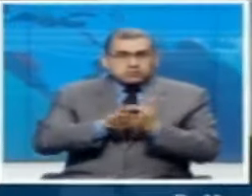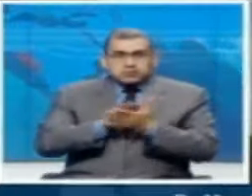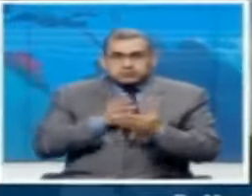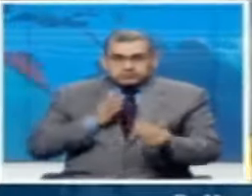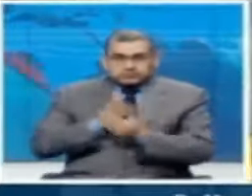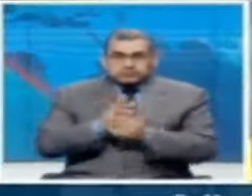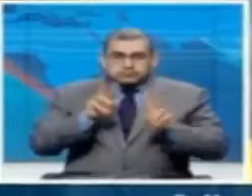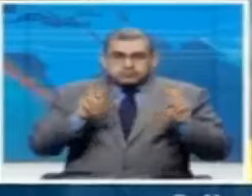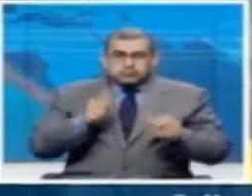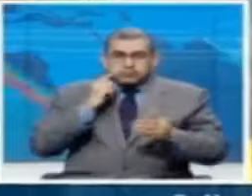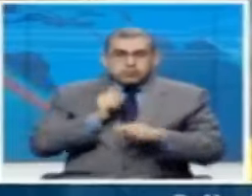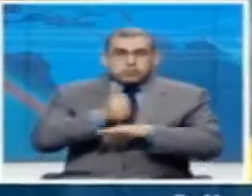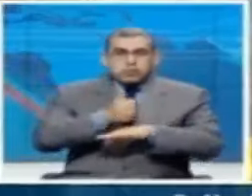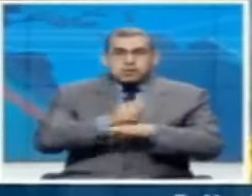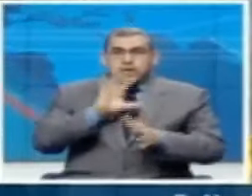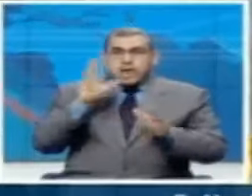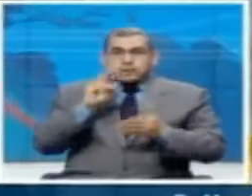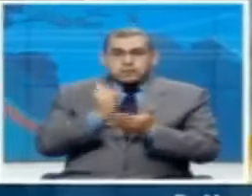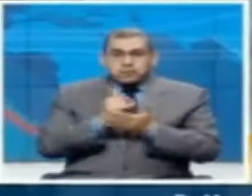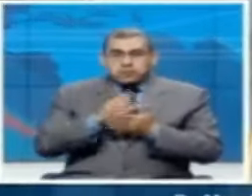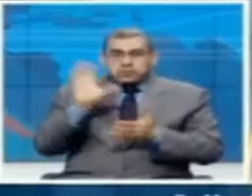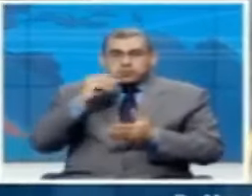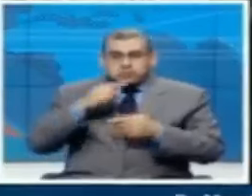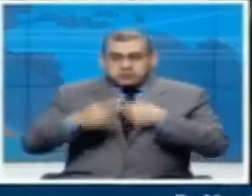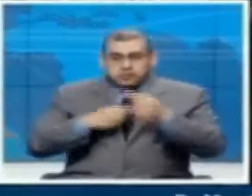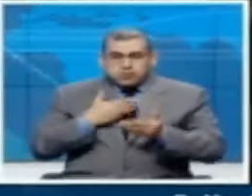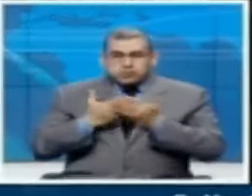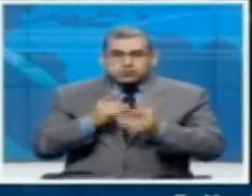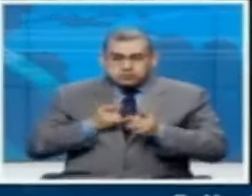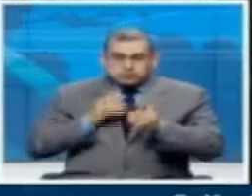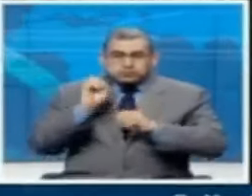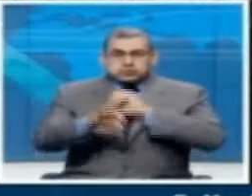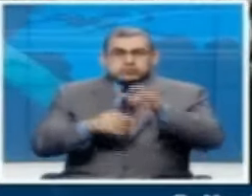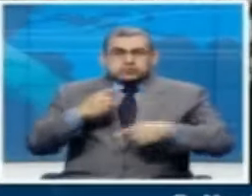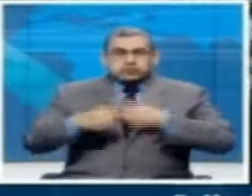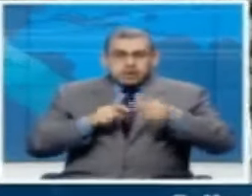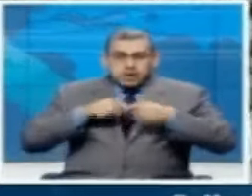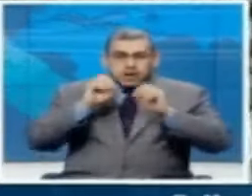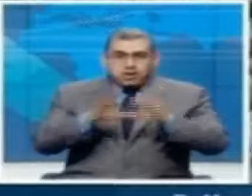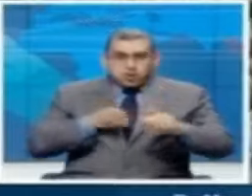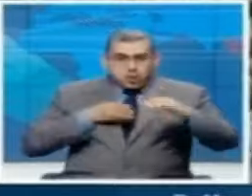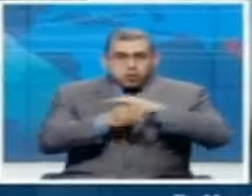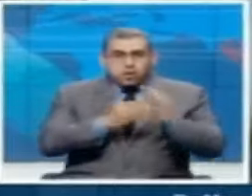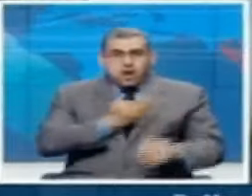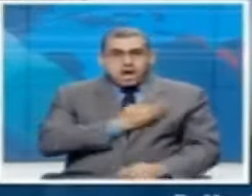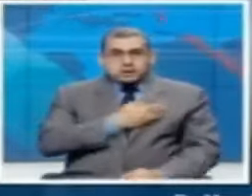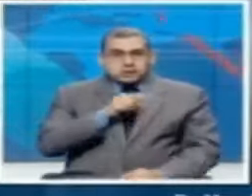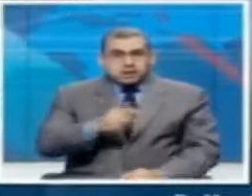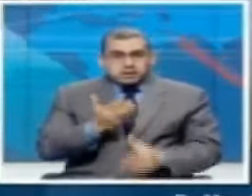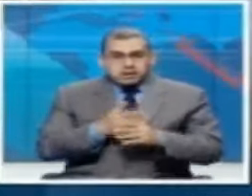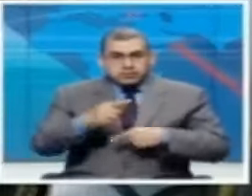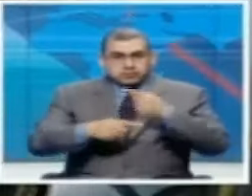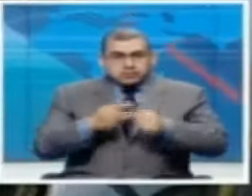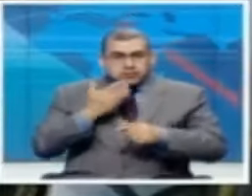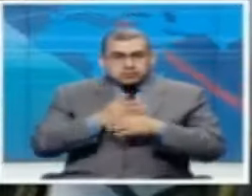وباقي المؤسسات الامميه لتامين استدامه المساعدات الانسانيه ونقلها الى داخل القطاع في ظل استمرار